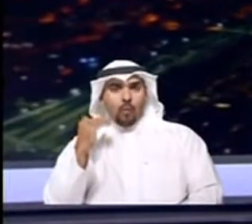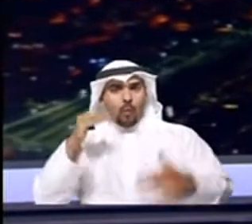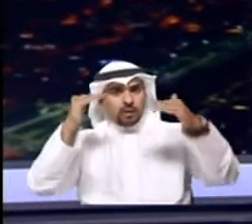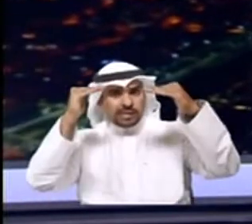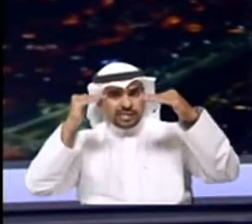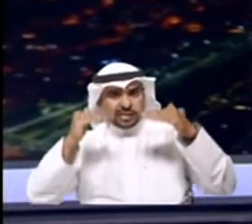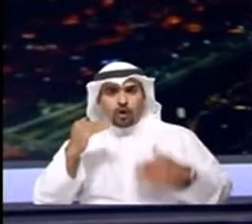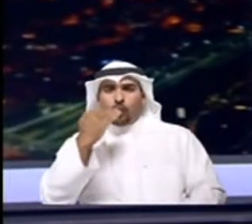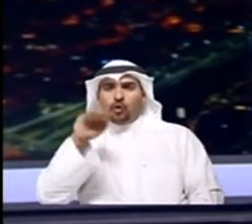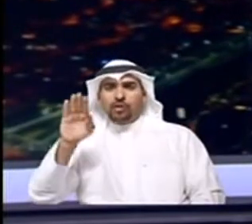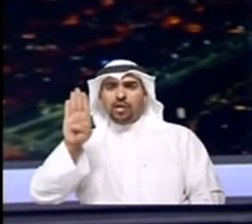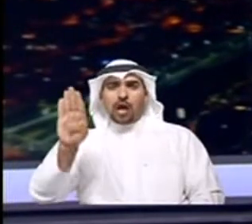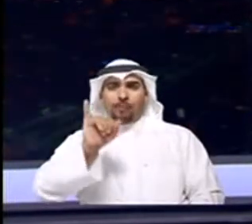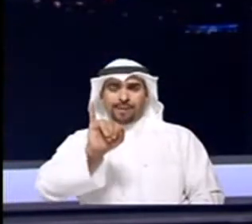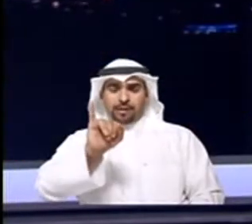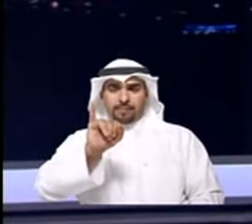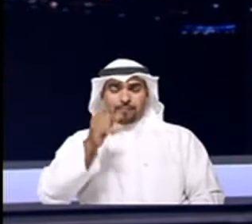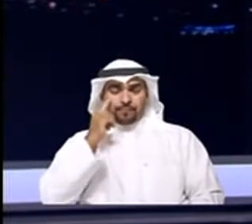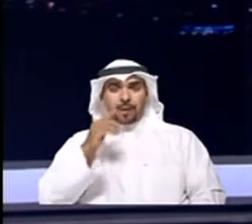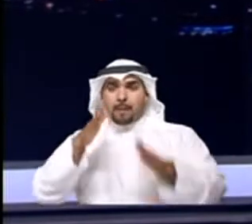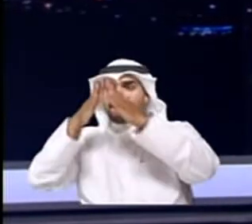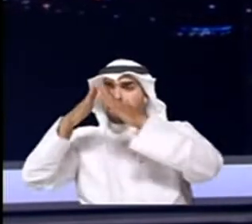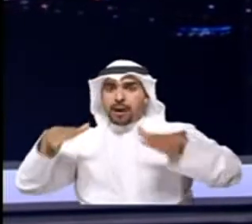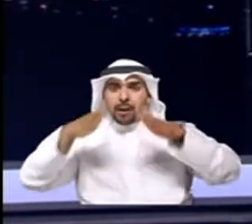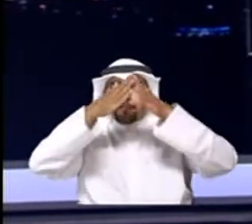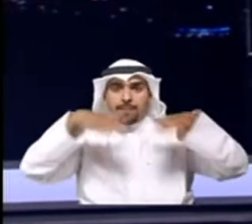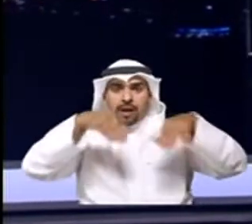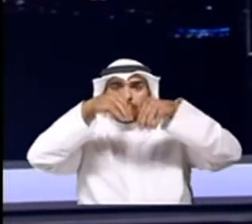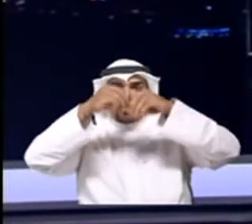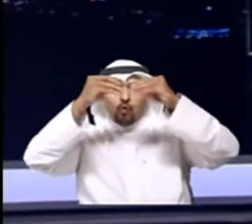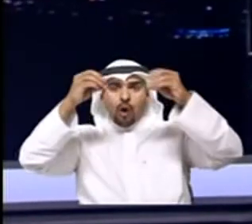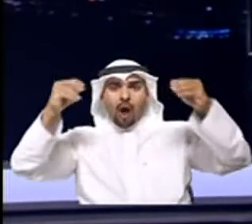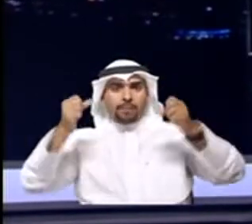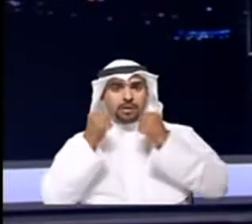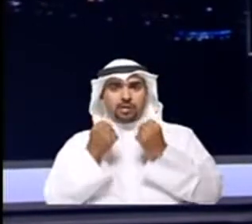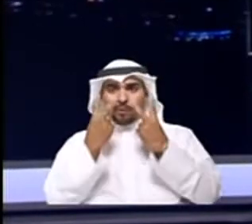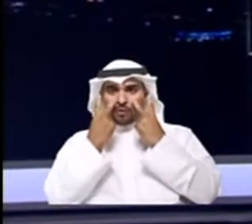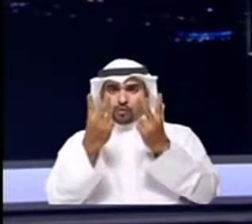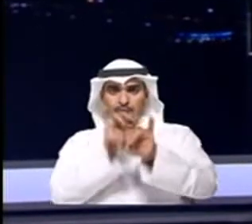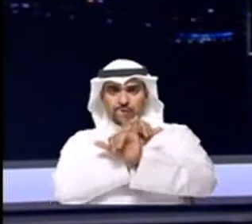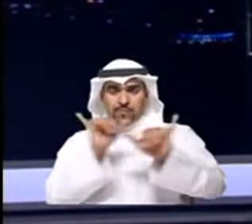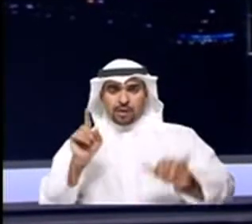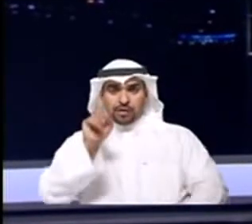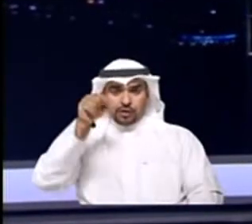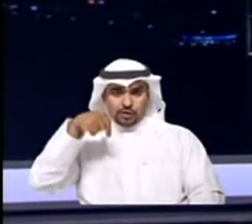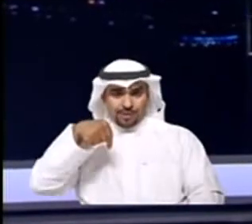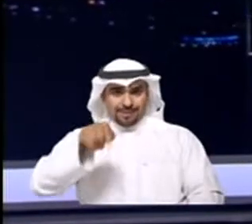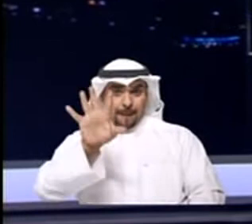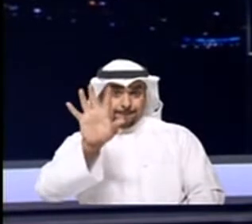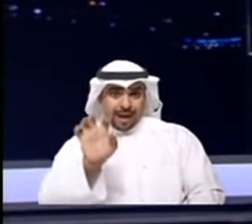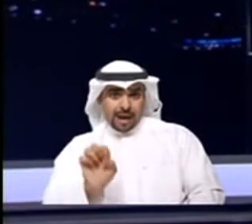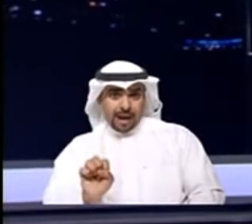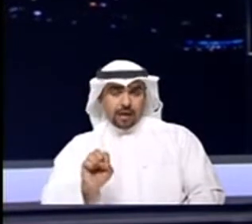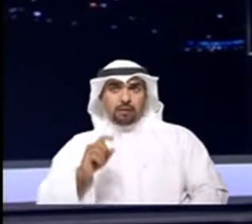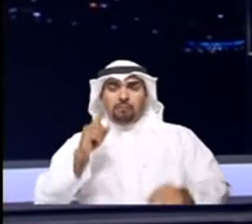في المناطق الصحراوية والمكشوفة. متوقع أن تتحسن الرؤية الأفقية لنص الليل إن شاء الله بإذن الله. أجواء راح تكون صافية، بعض الغبار القليل